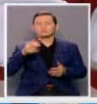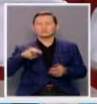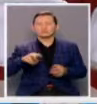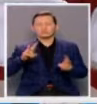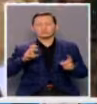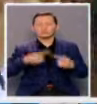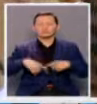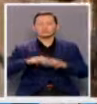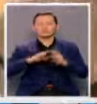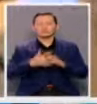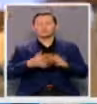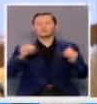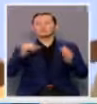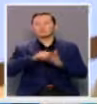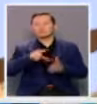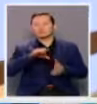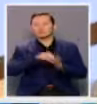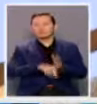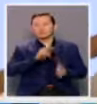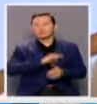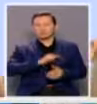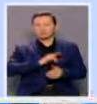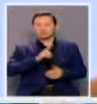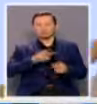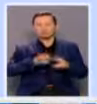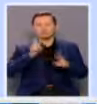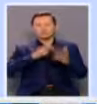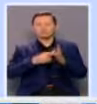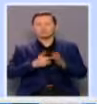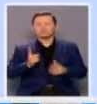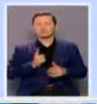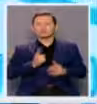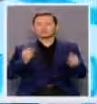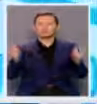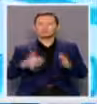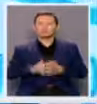атындағы аудандық мәдениет үйінде қызмет ететін ол, бұл жобаны асыға күттім дейді.